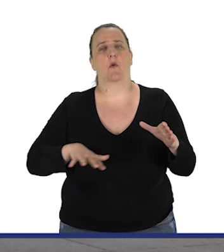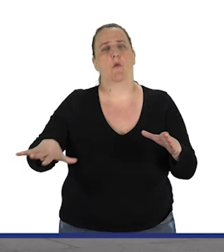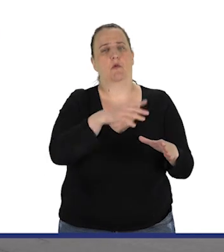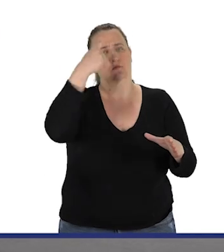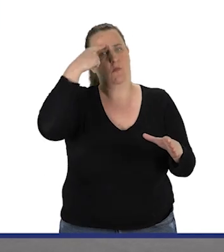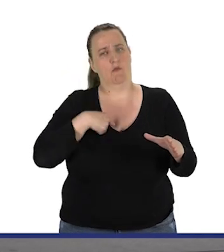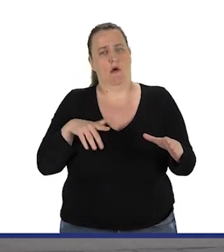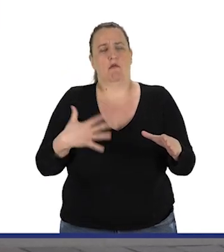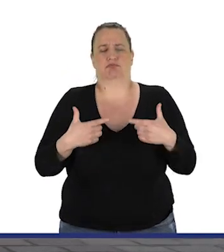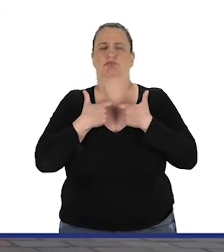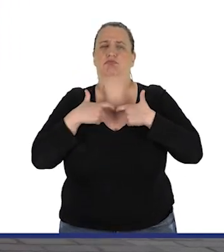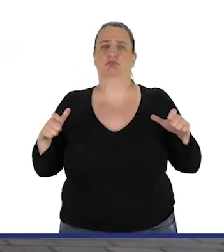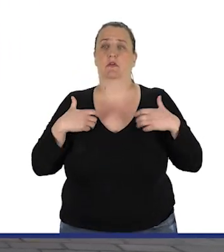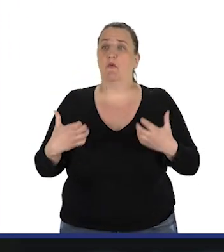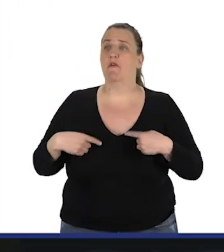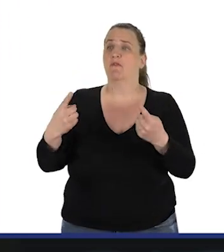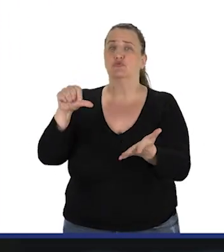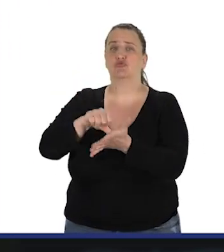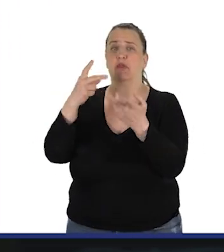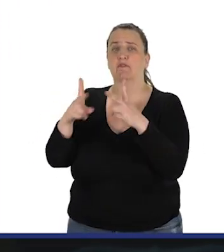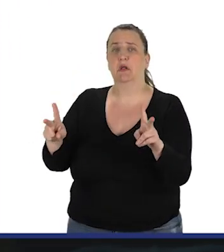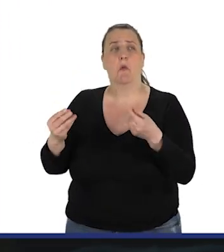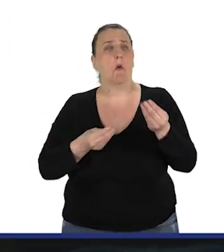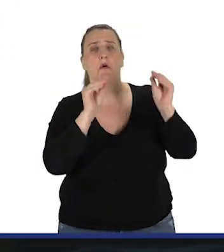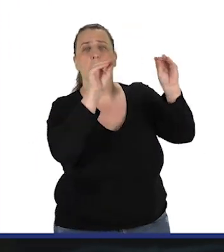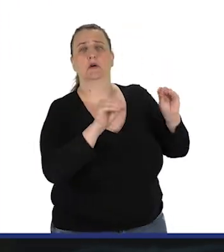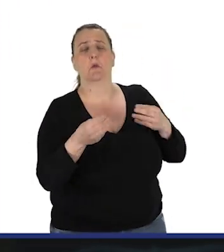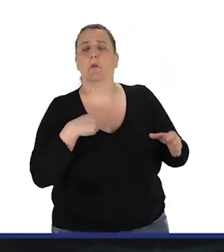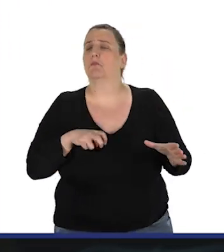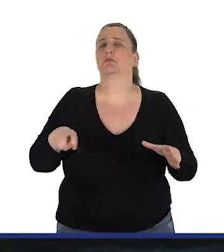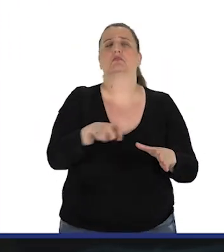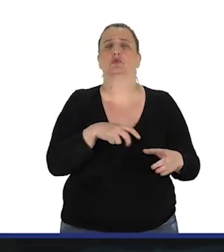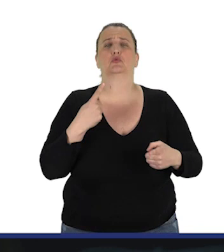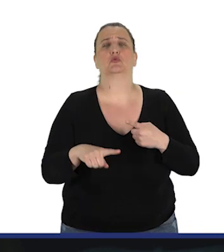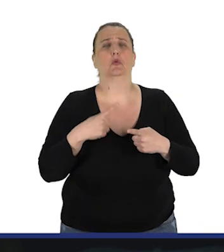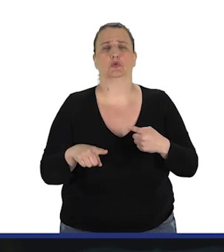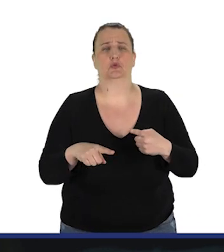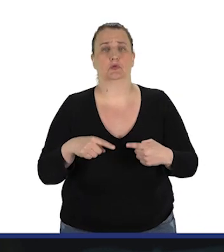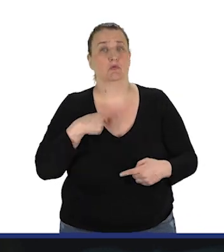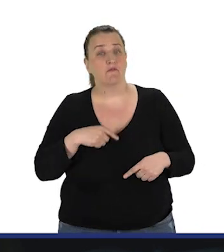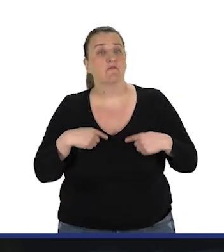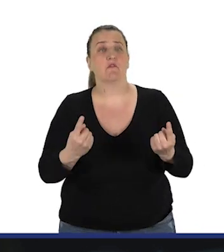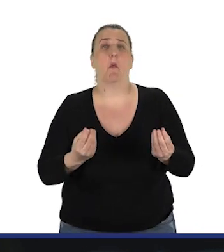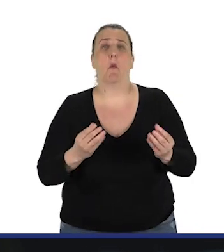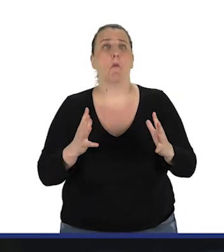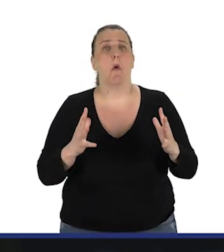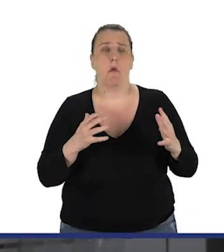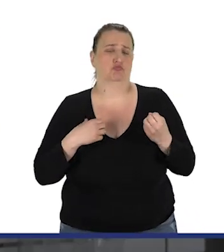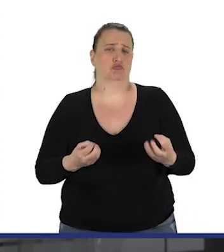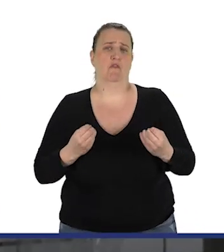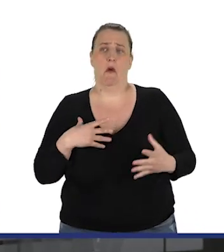métropole, pour moi, ça reste quand même une ville très accessible. Si je dois aller en ville, faire les magasins, me déplacer pour autre